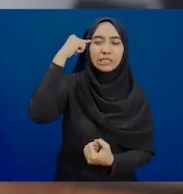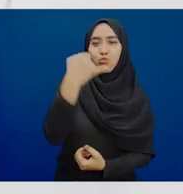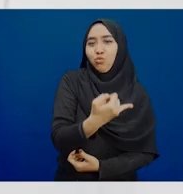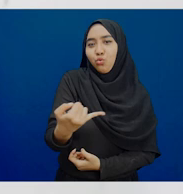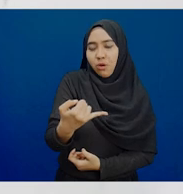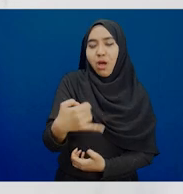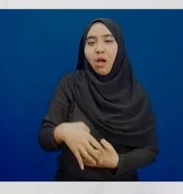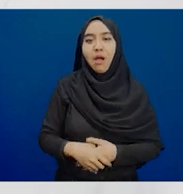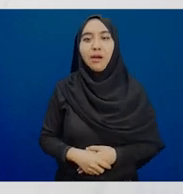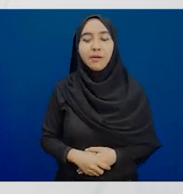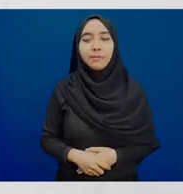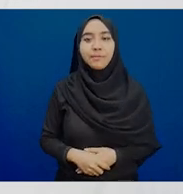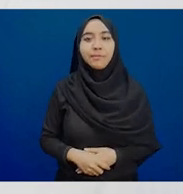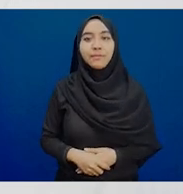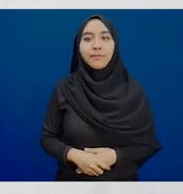normal.